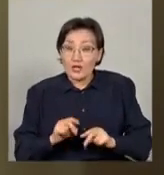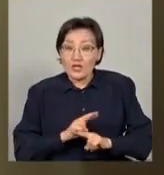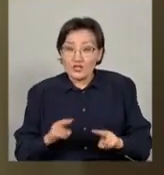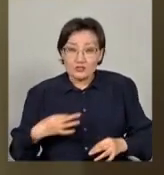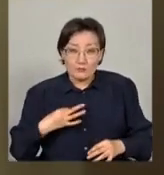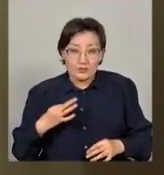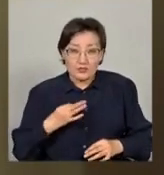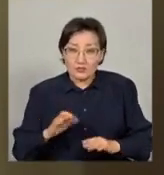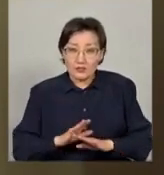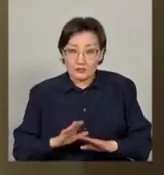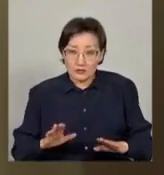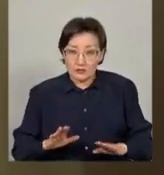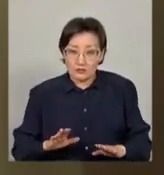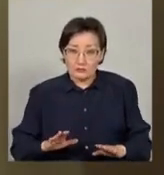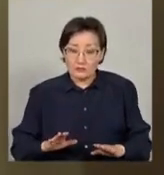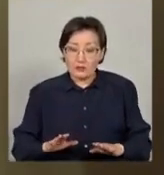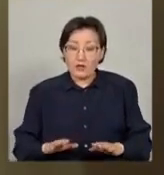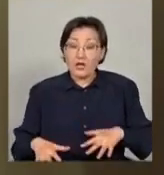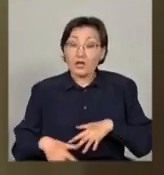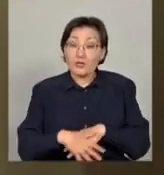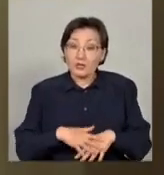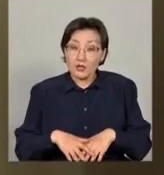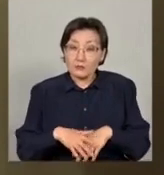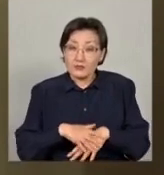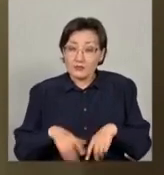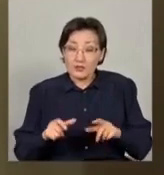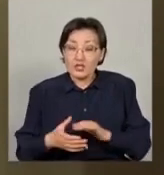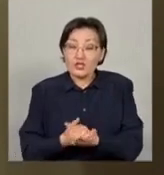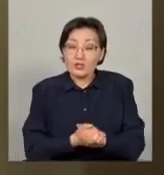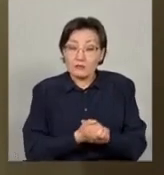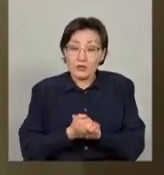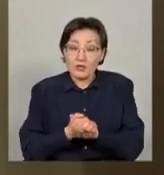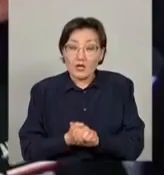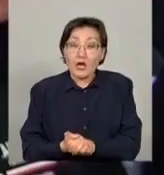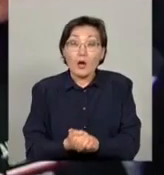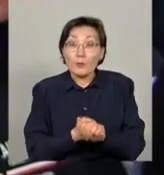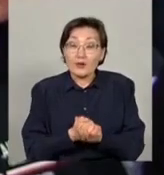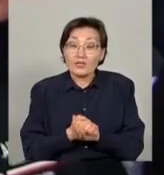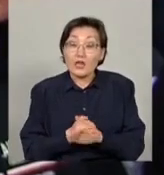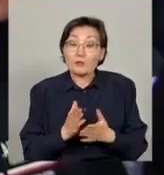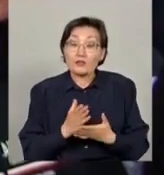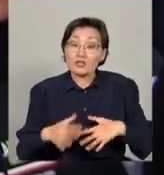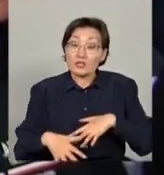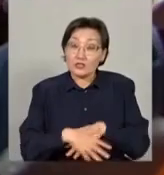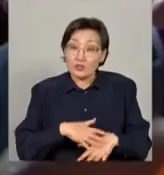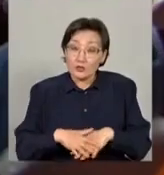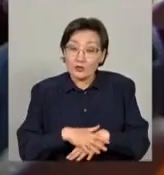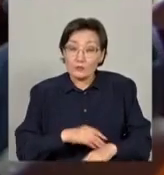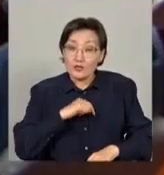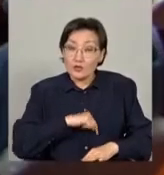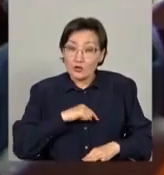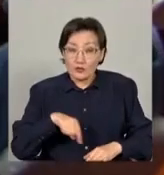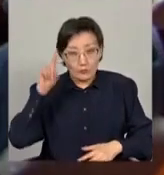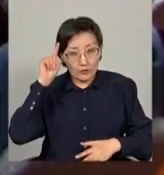бей-жай қалдырып отырған жоқ халқымызда. Ынтымақ, бірлік байқалады. Халықтың көңілінде үміт